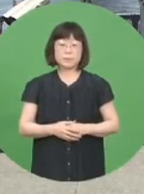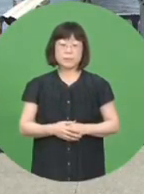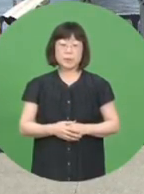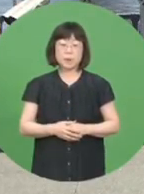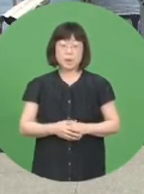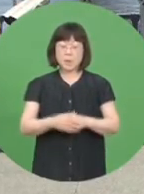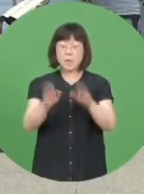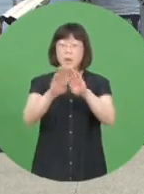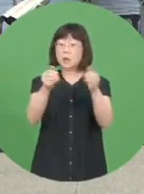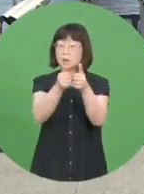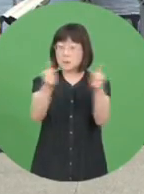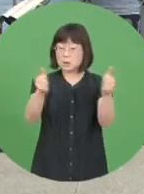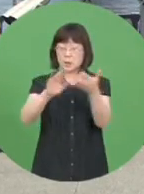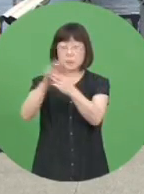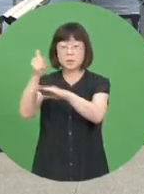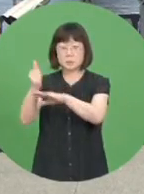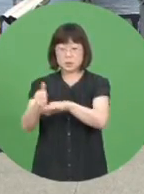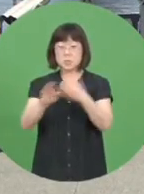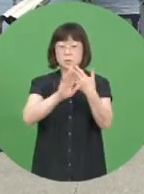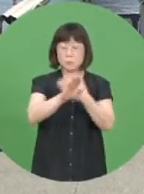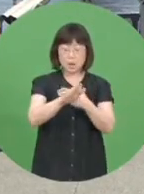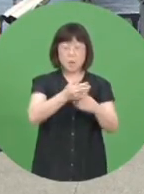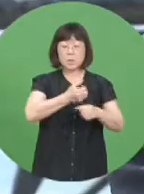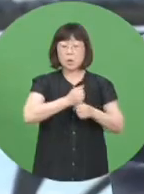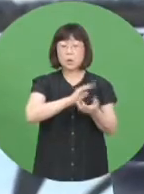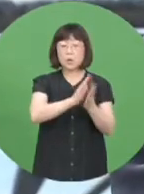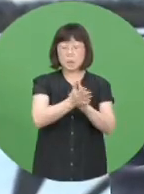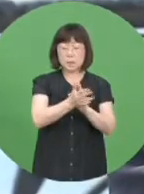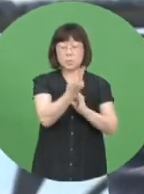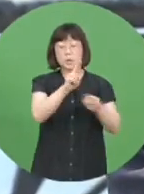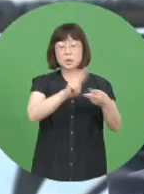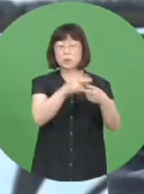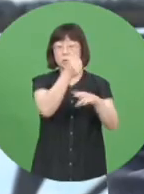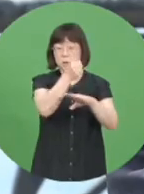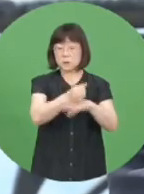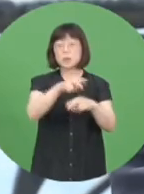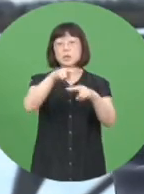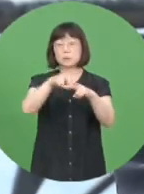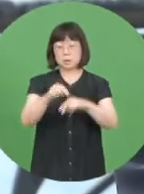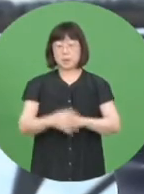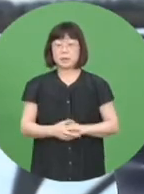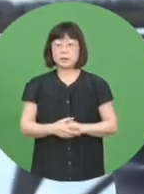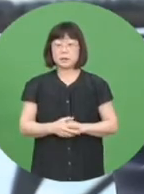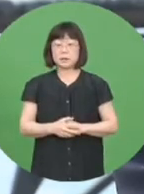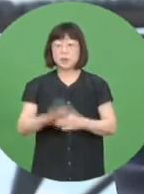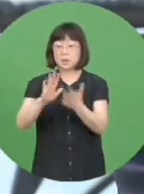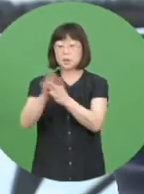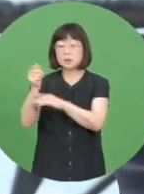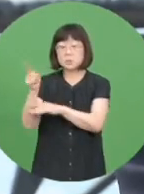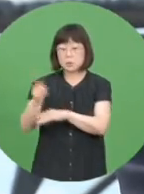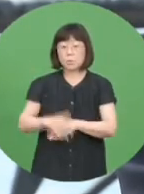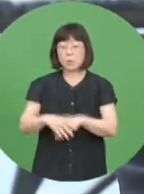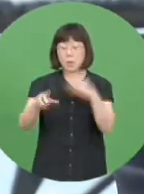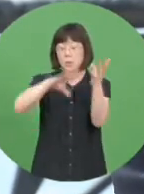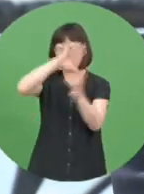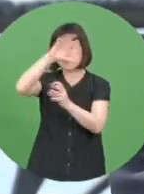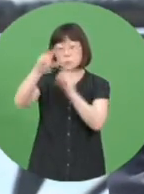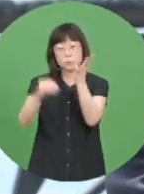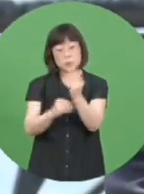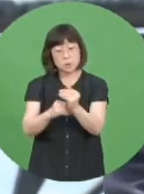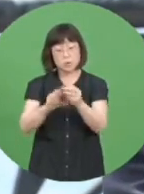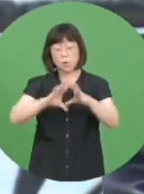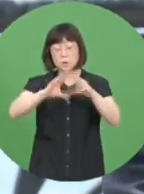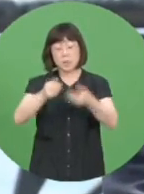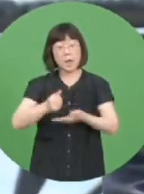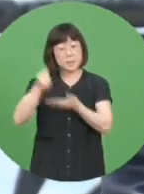セレモニーには飯泉知事や兵庫県の井戸知事らが出席。飯泉知事は鳴門の渦潮の世